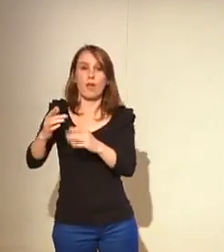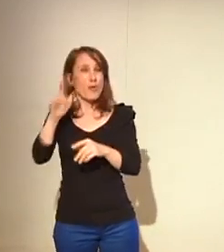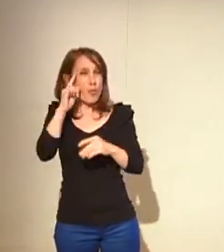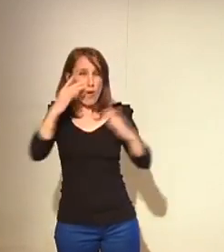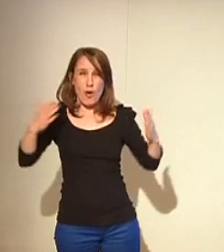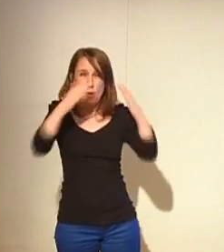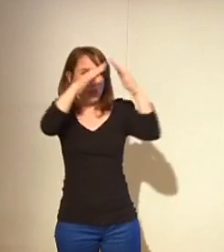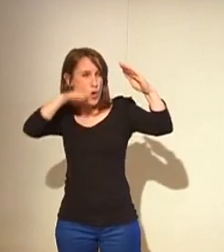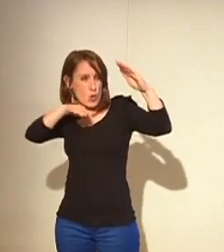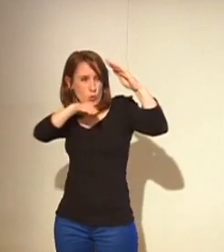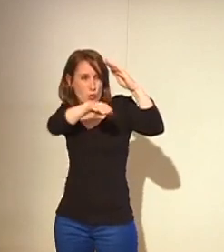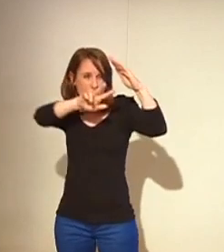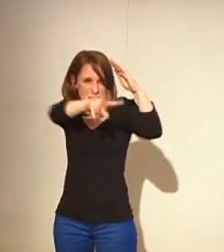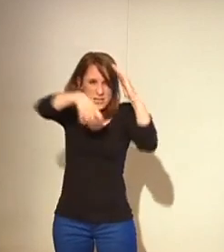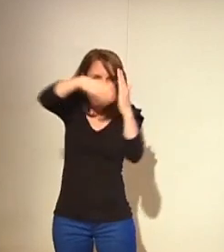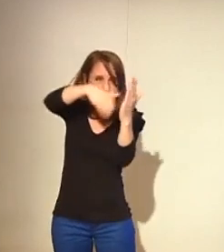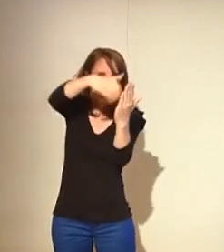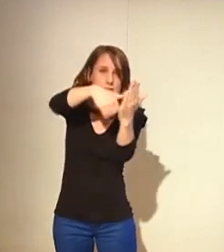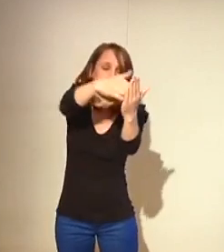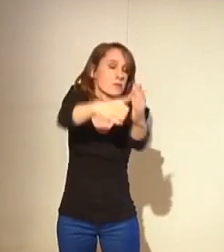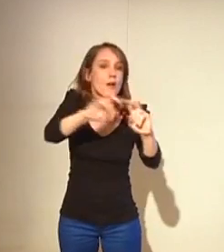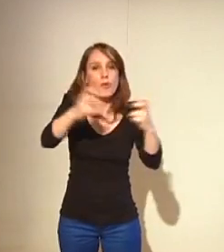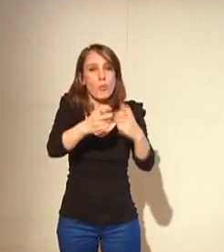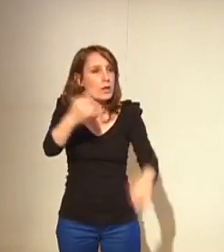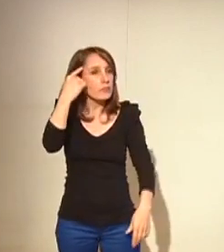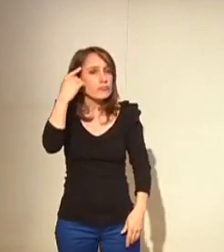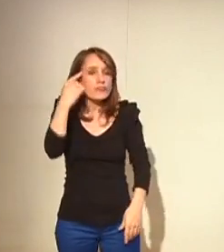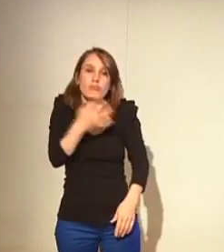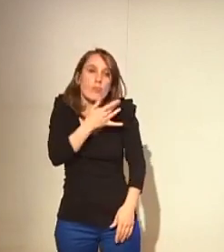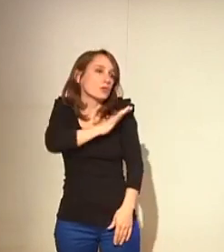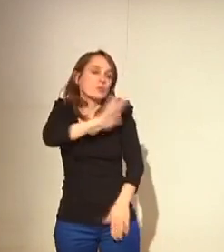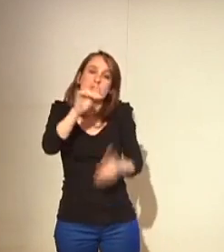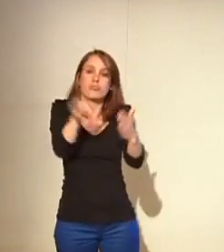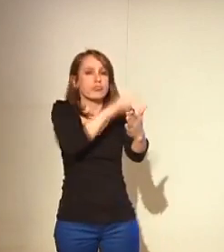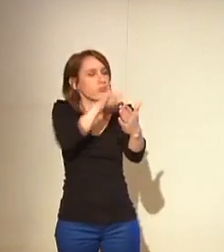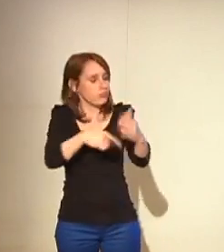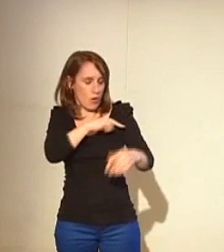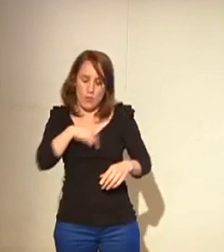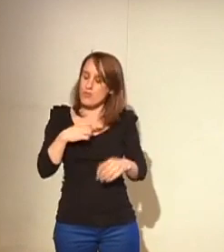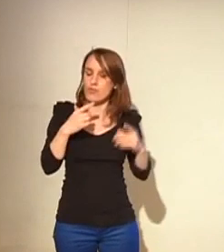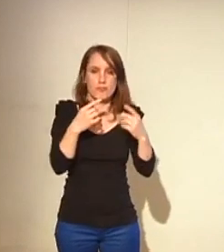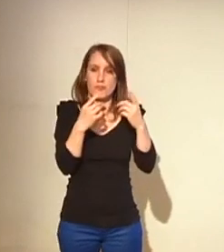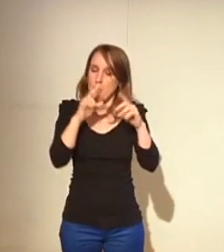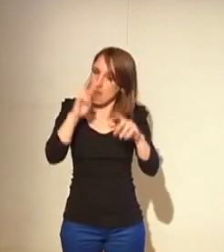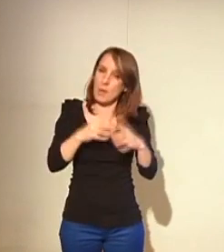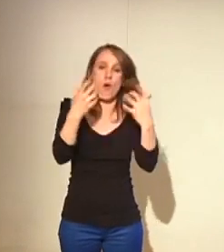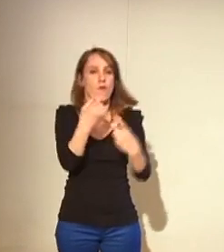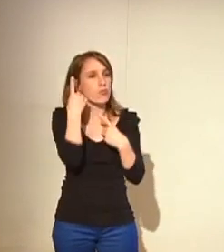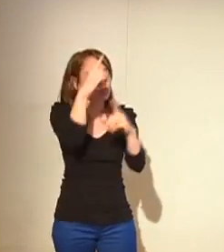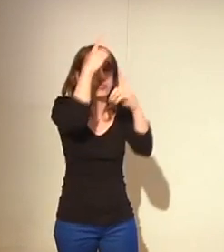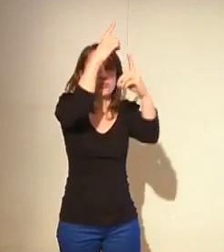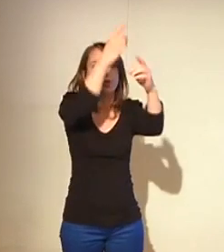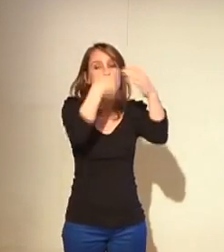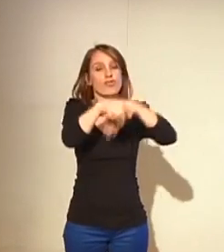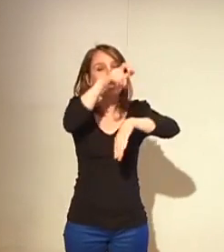somme qui dépasse l'entendement donc c'est bien dans le but d'aller porter cette parole au comité de la Transalpine